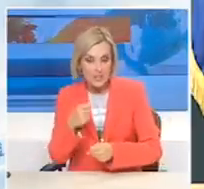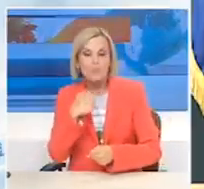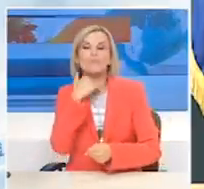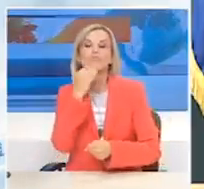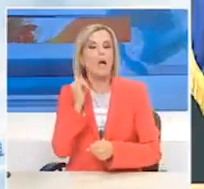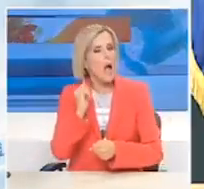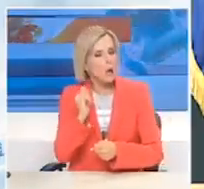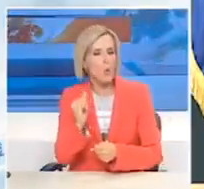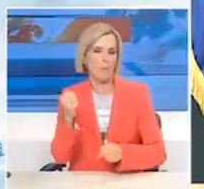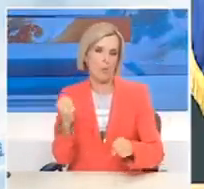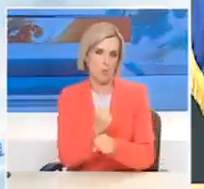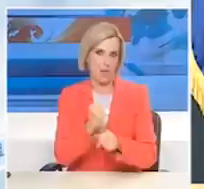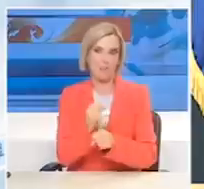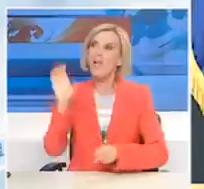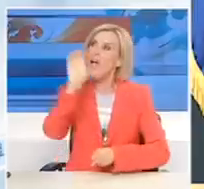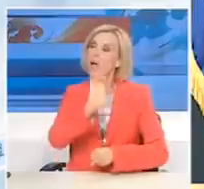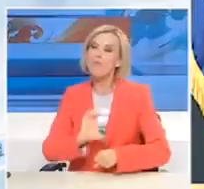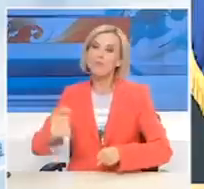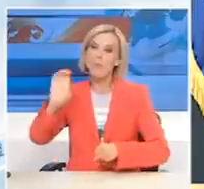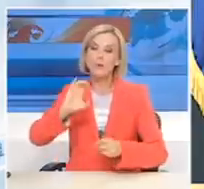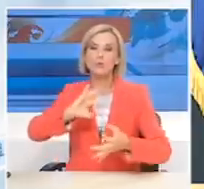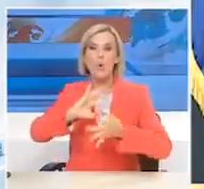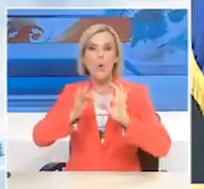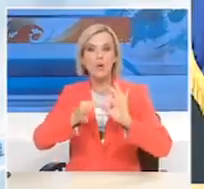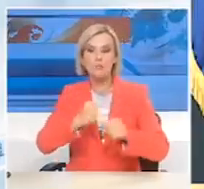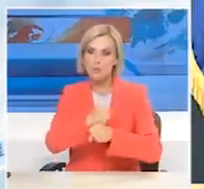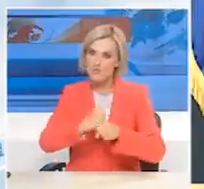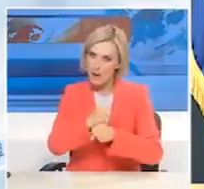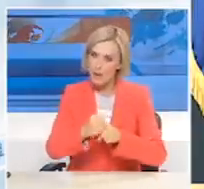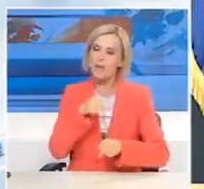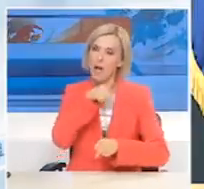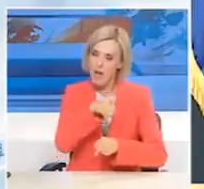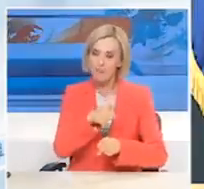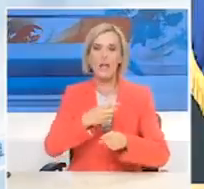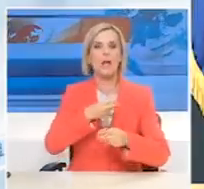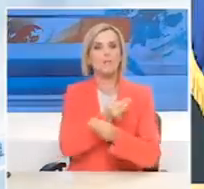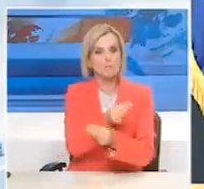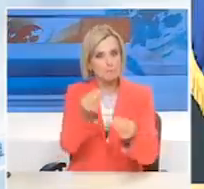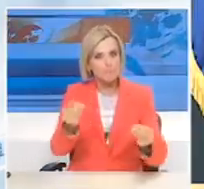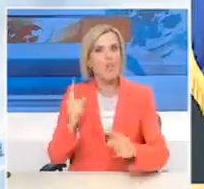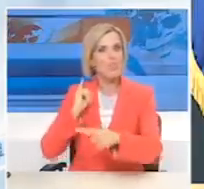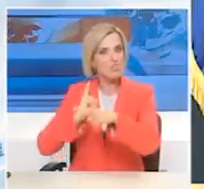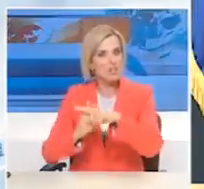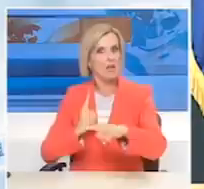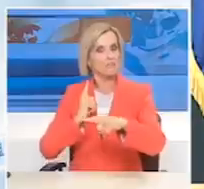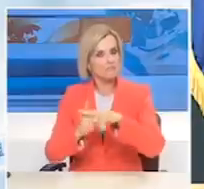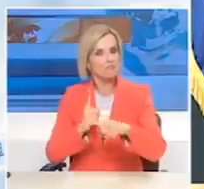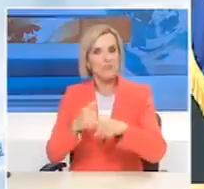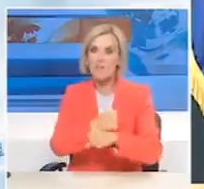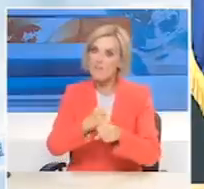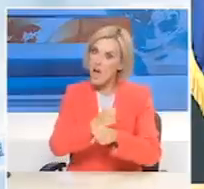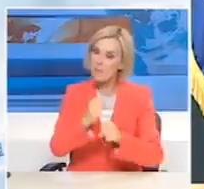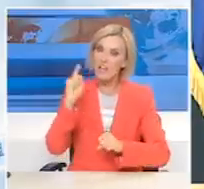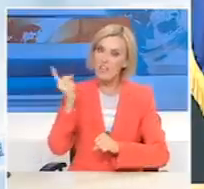Ο Ευρωπαϊκός Οργανισμός Φαρμάκων συνέστησε την επέκταση της χορήγησης σε ένα από τα φάρμακα που έχουν θετικά αποτελέσματα στις έως τώρα